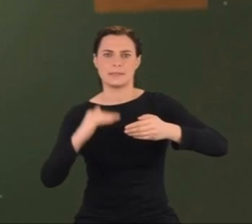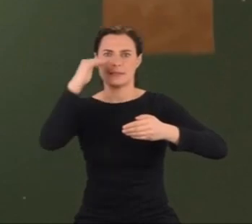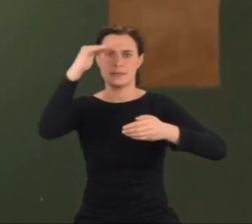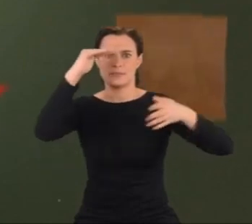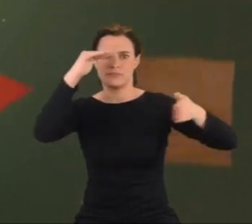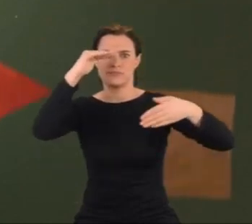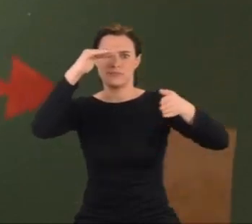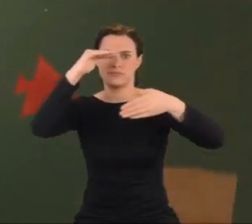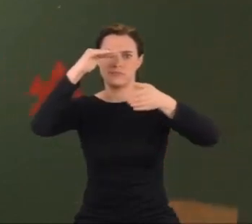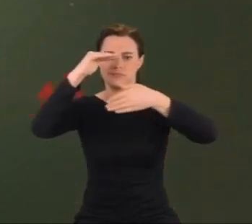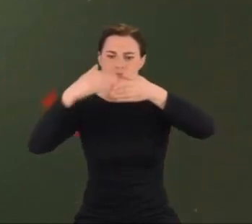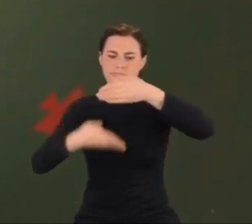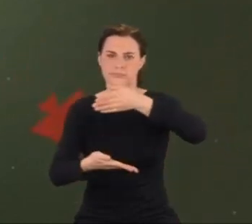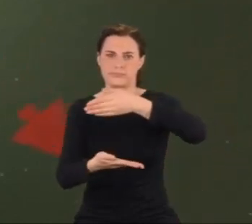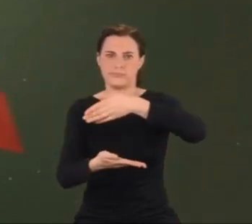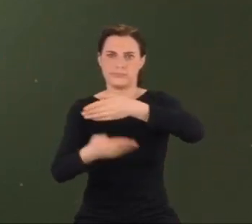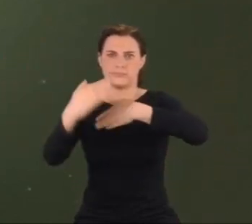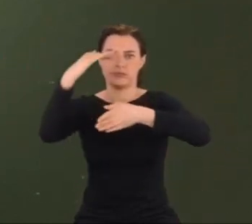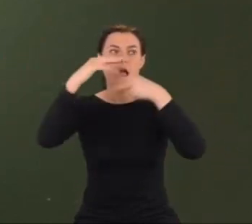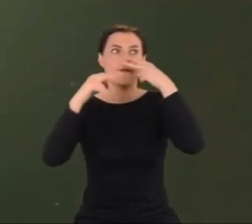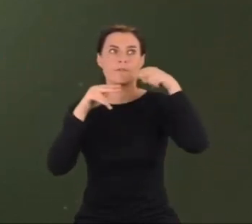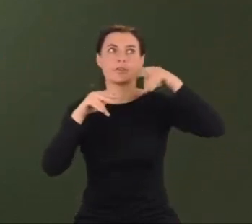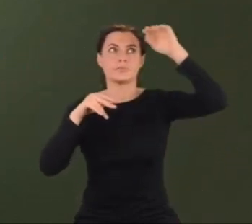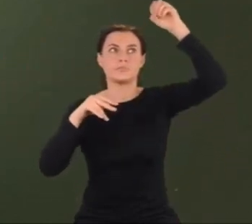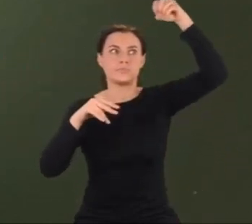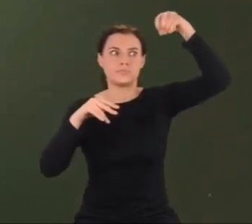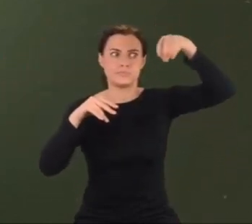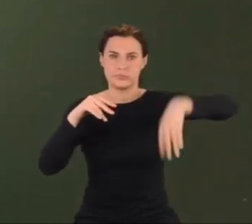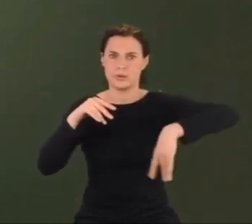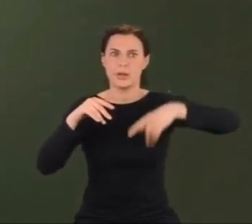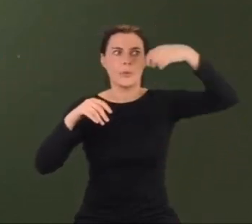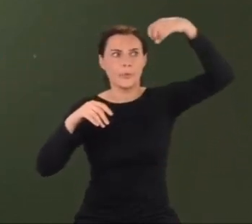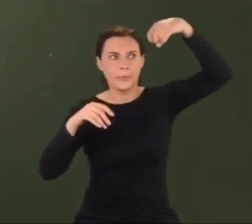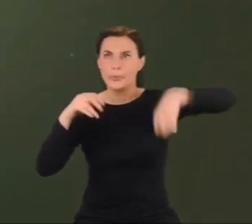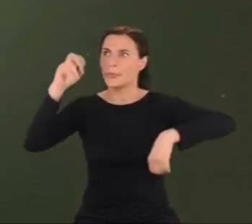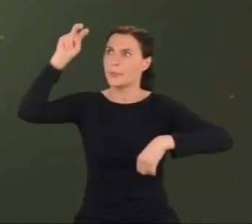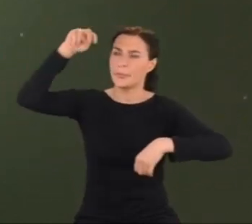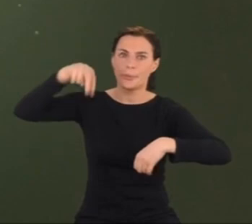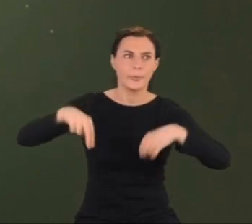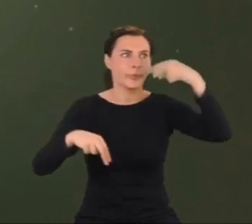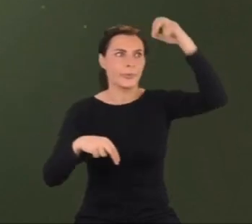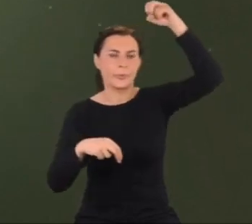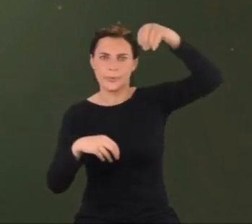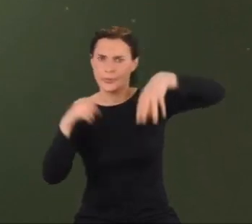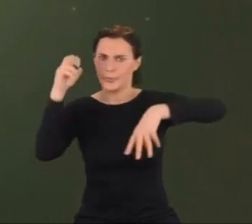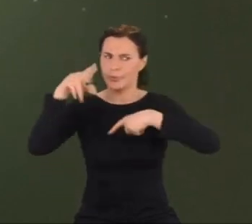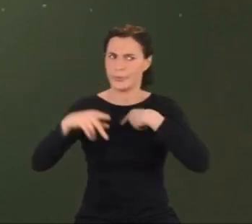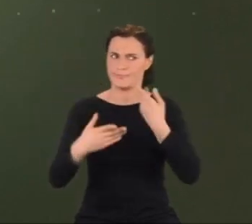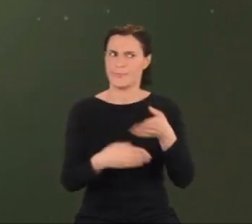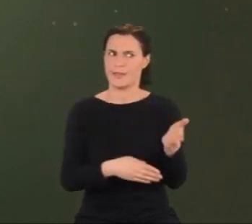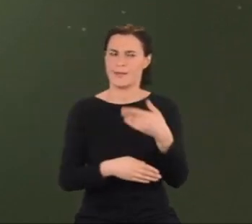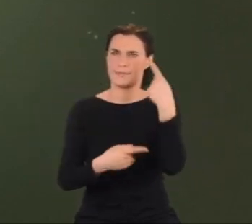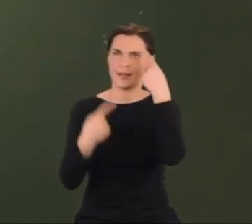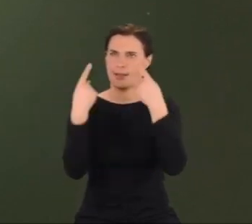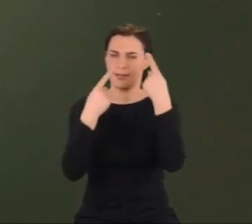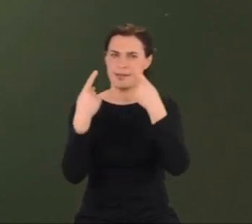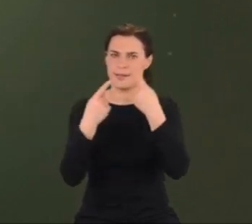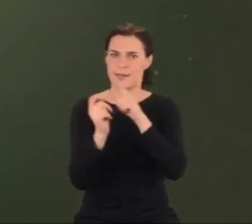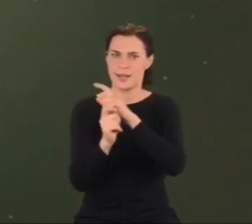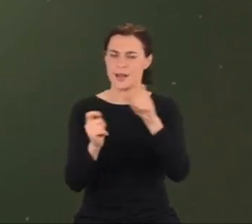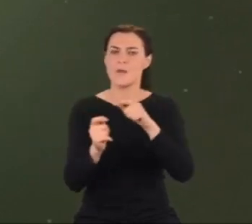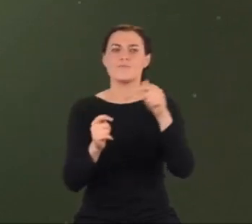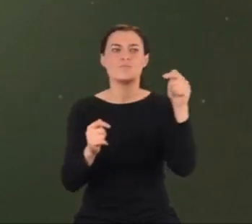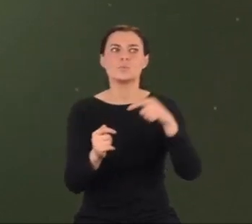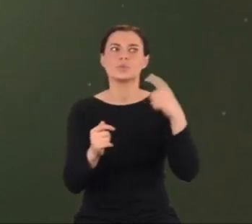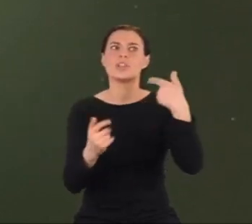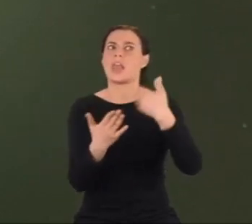Regularnie widzi tonące przedmioty. Jeśli posiada choć odrobinę inteligencji, wydedukuje, że musi istnieć coś, co